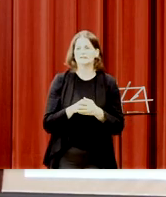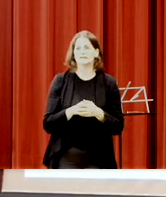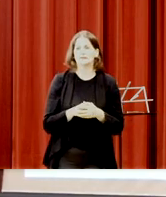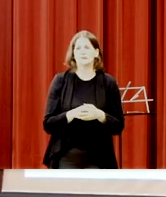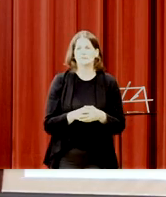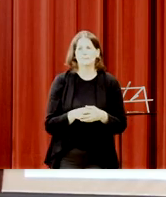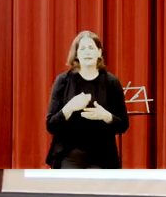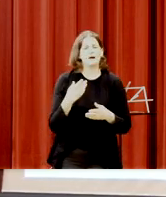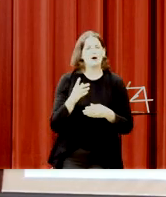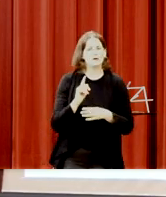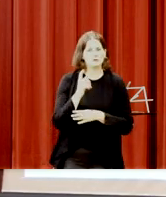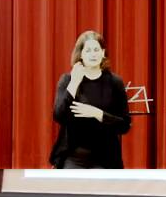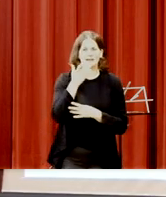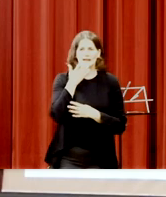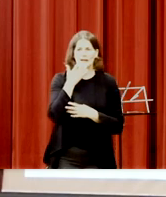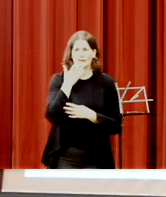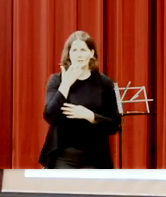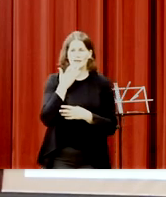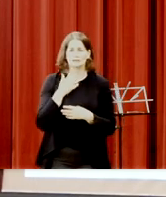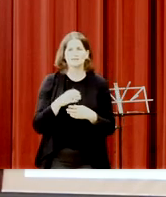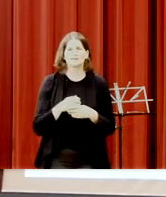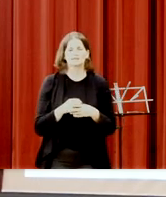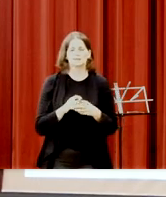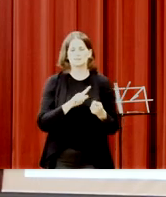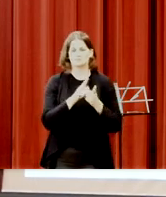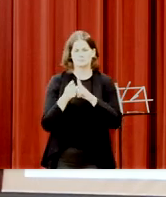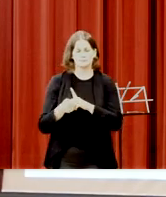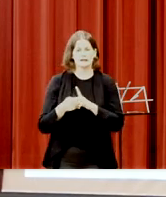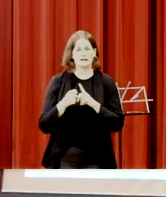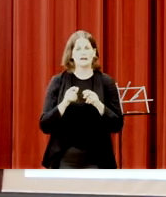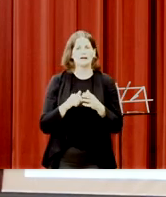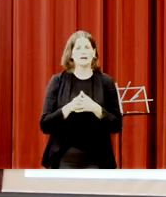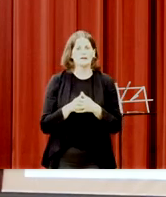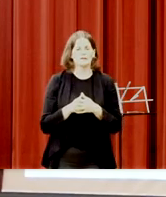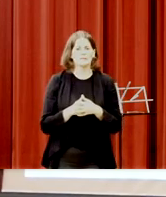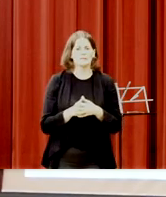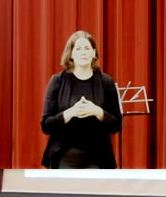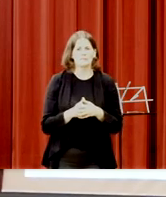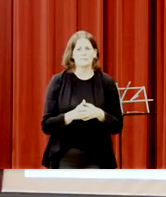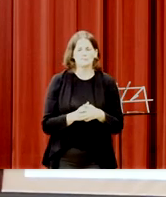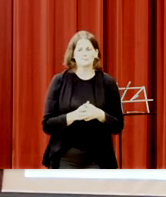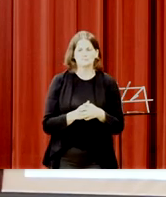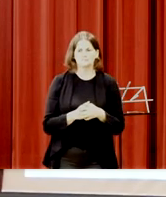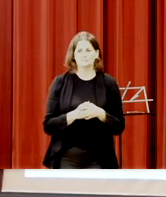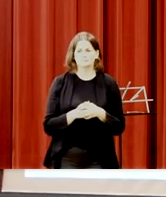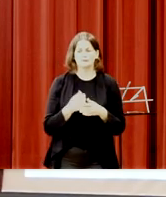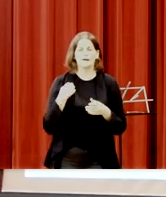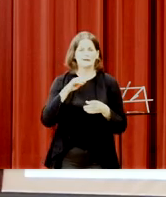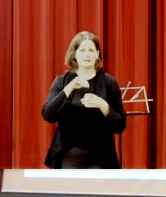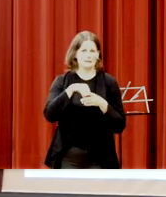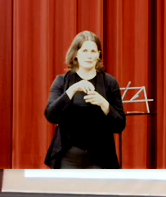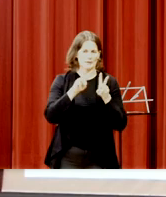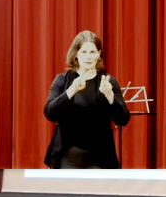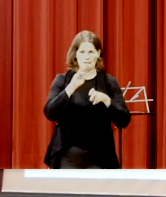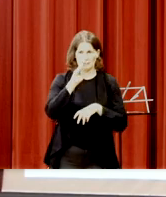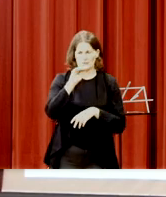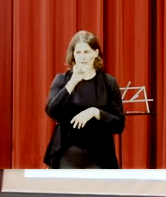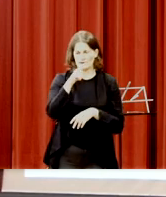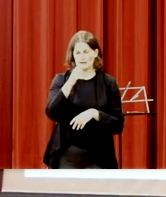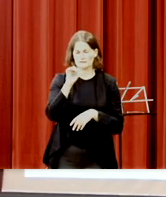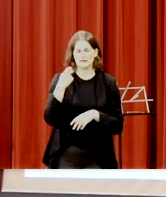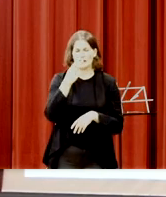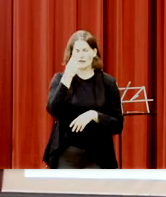PTGAS. Deia fa dos anys l'Eudald Carbonell en la lliçó inaugural del curs, i llegeixo